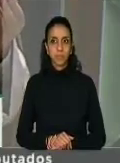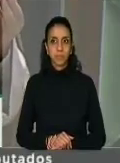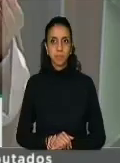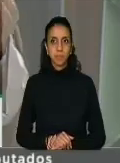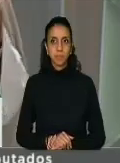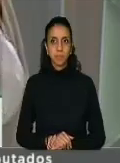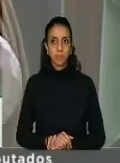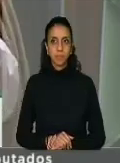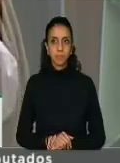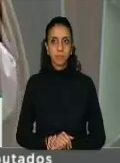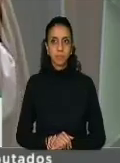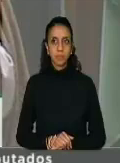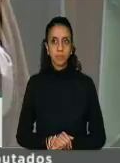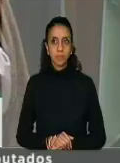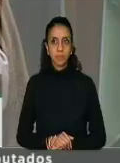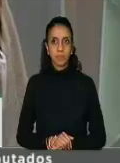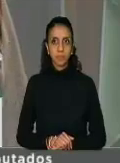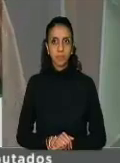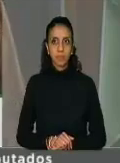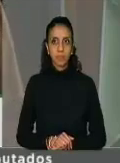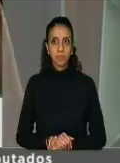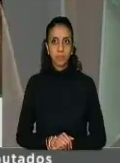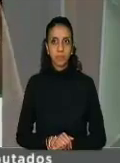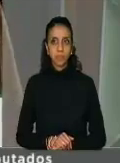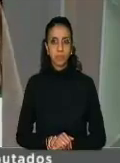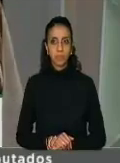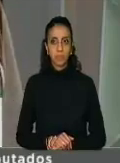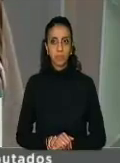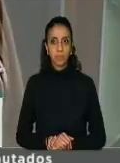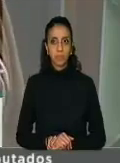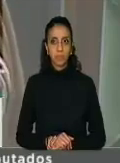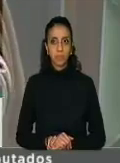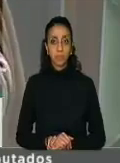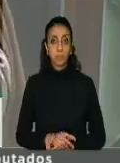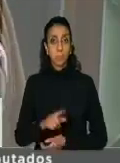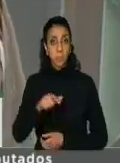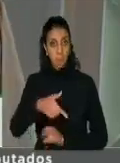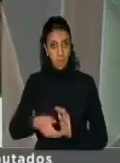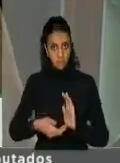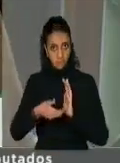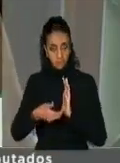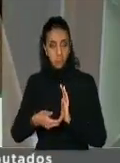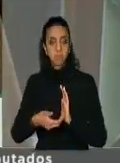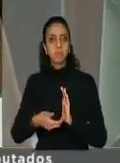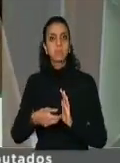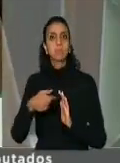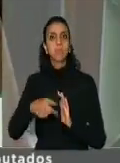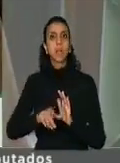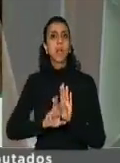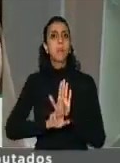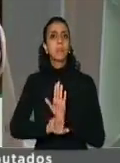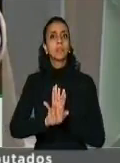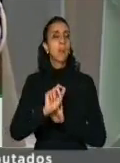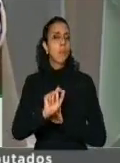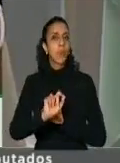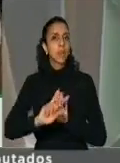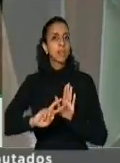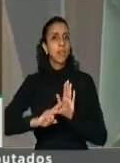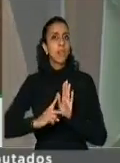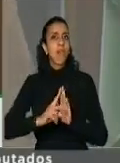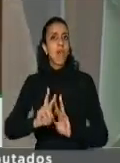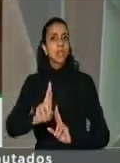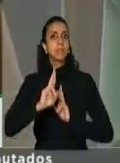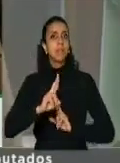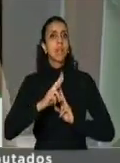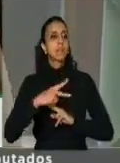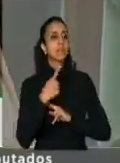للمسلمين للإسلام والمسلمين. Esta casa que representa a esperança do